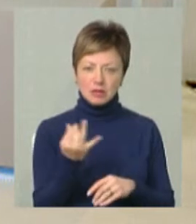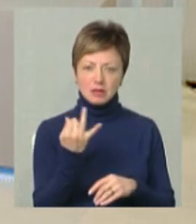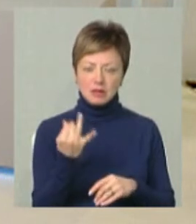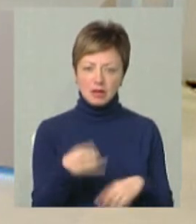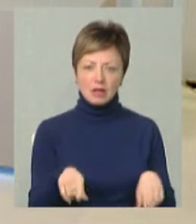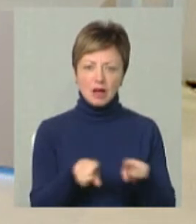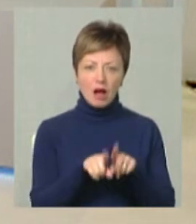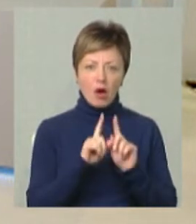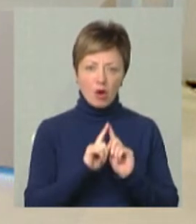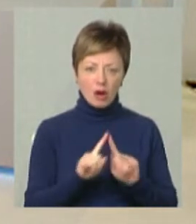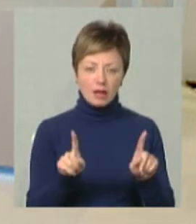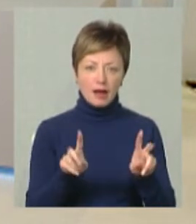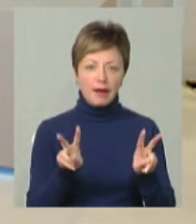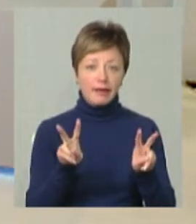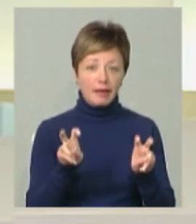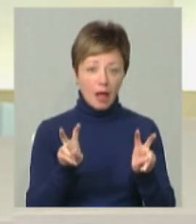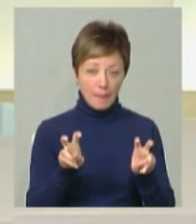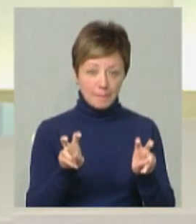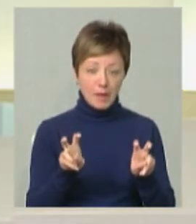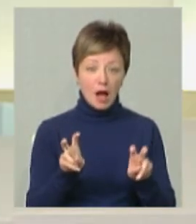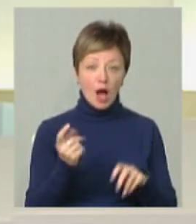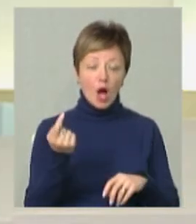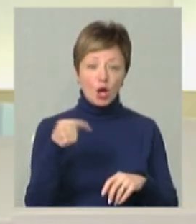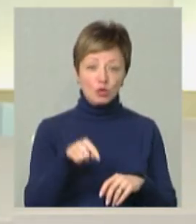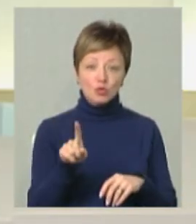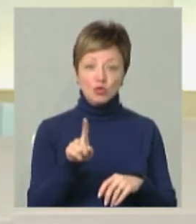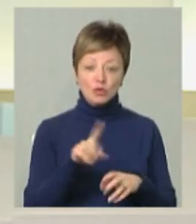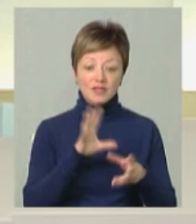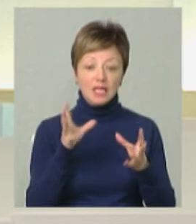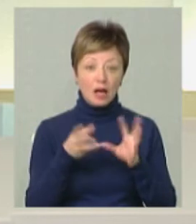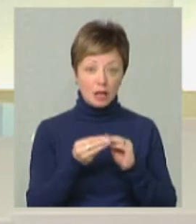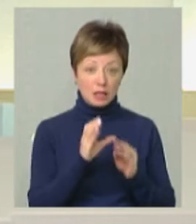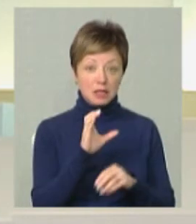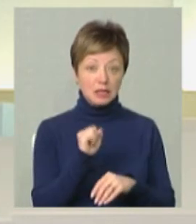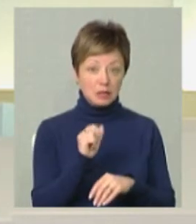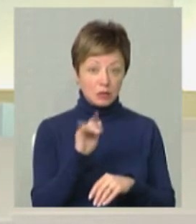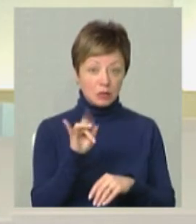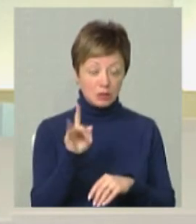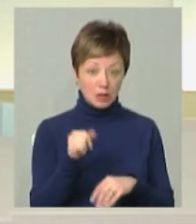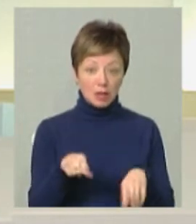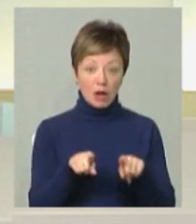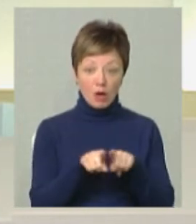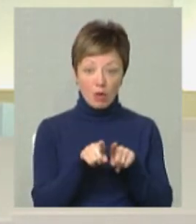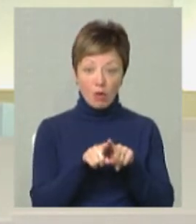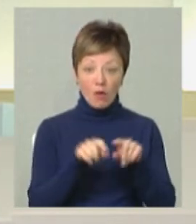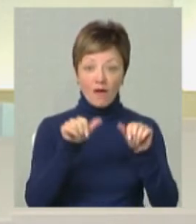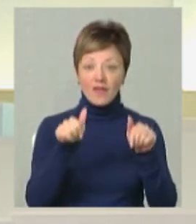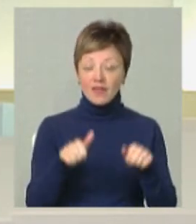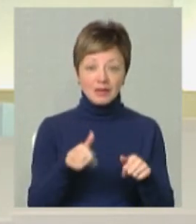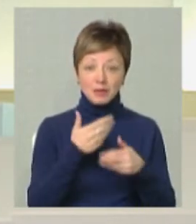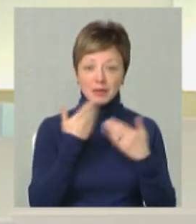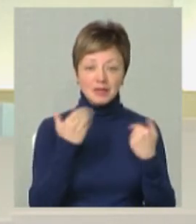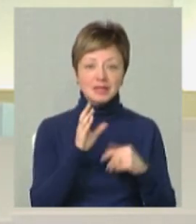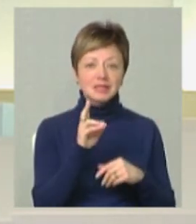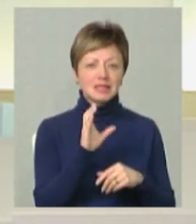така оригінальна тема, тому що взагалі сакури такого виду біологічного не існує. Сакурами